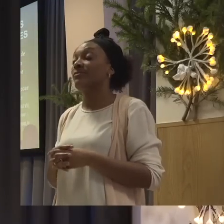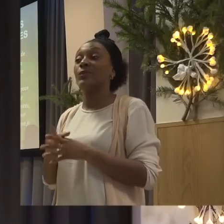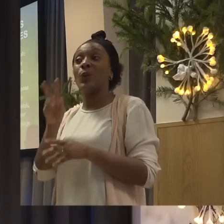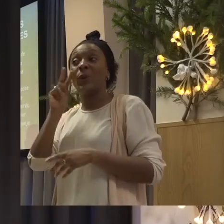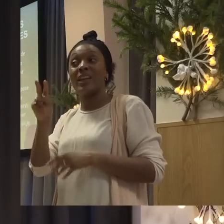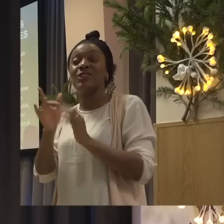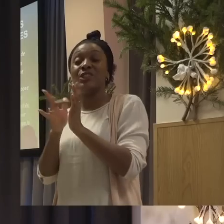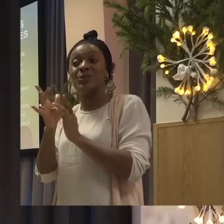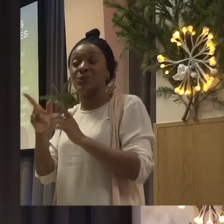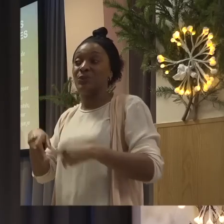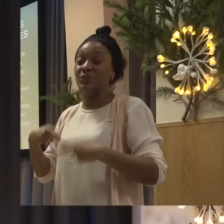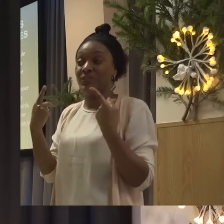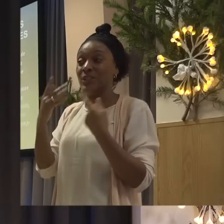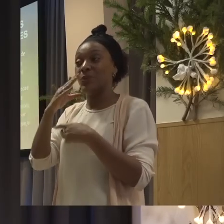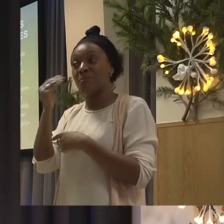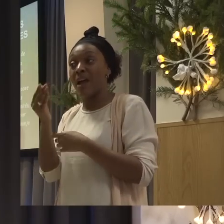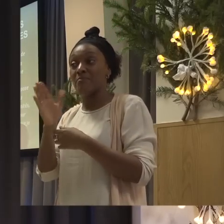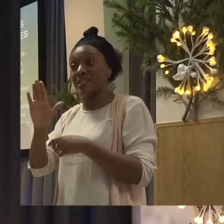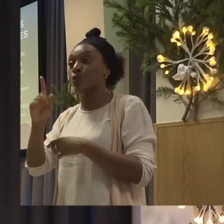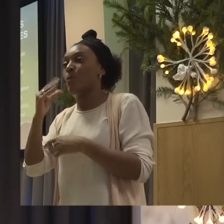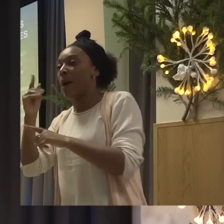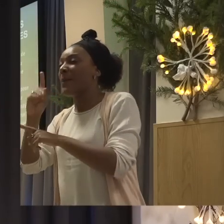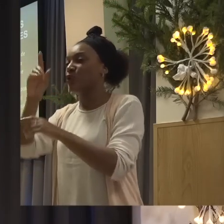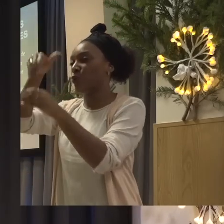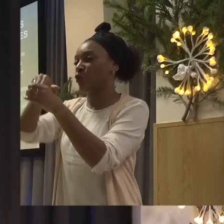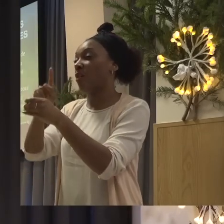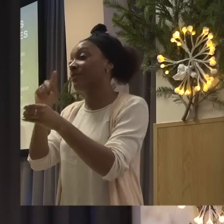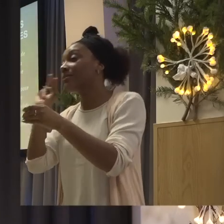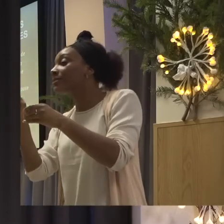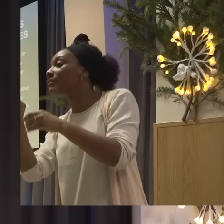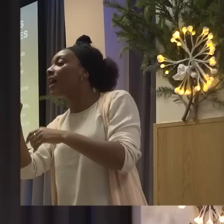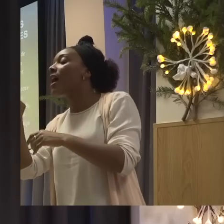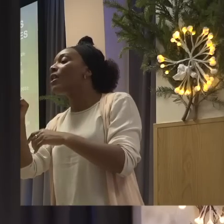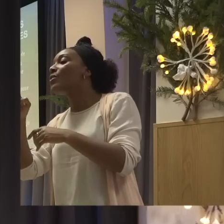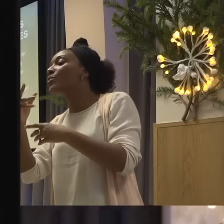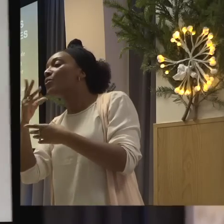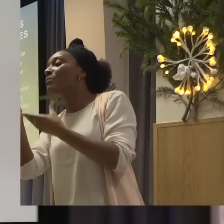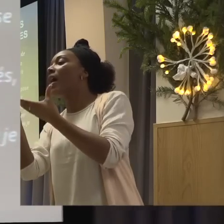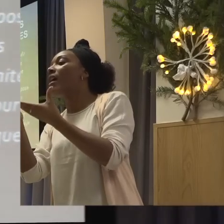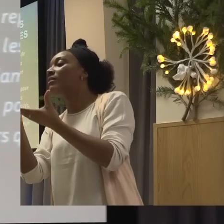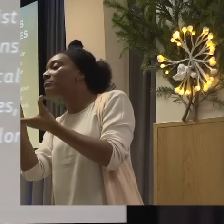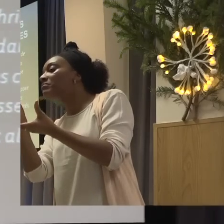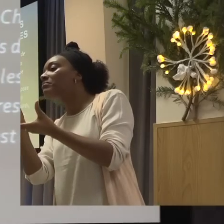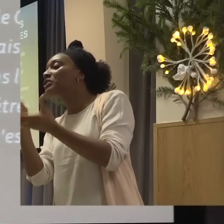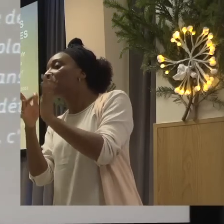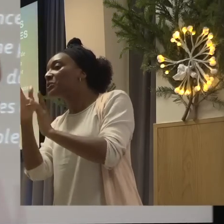dans son humanité, parce que c'est son humanité qui nous intéresse, la divinité du Seigneur, ça c'est